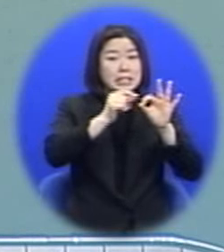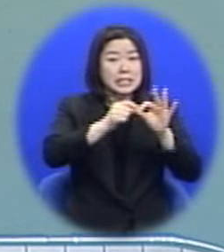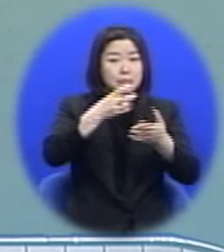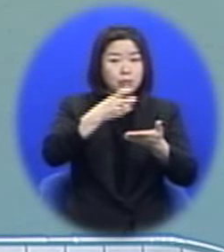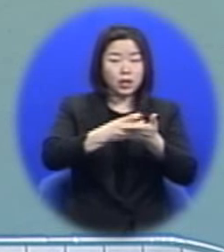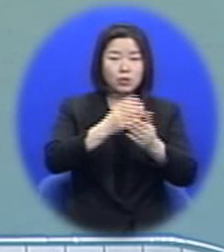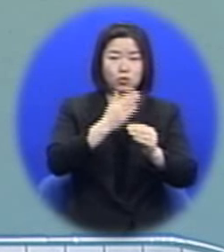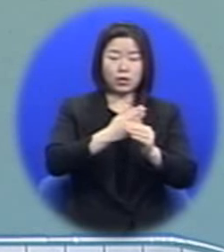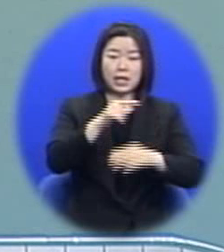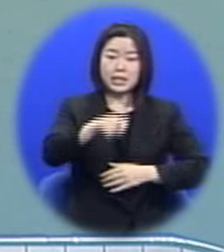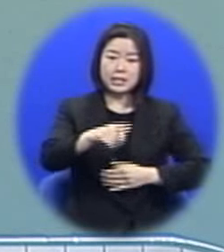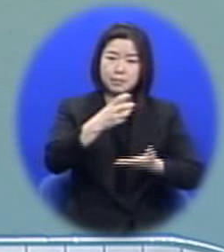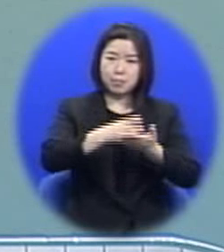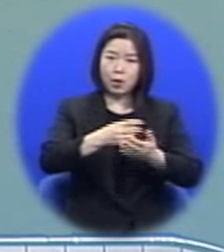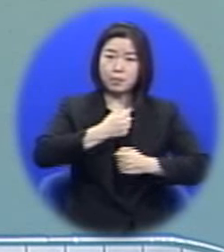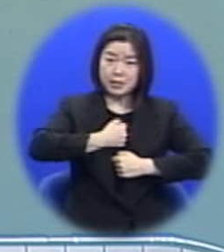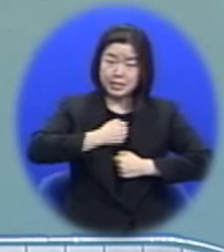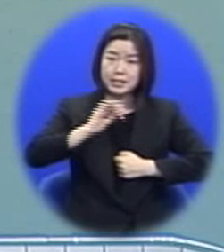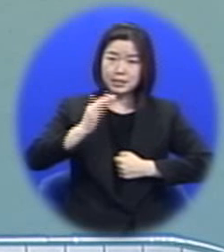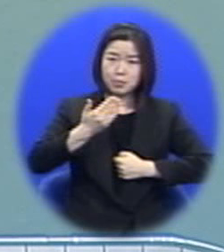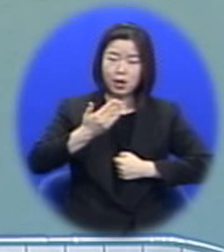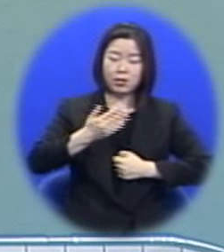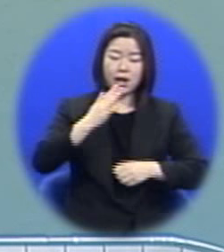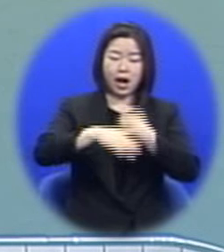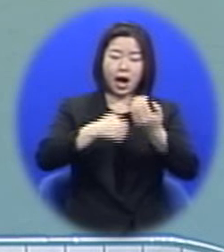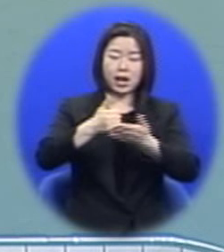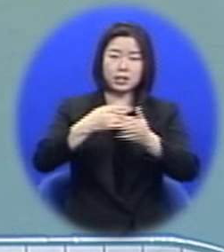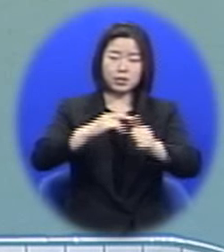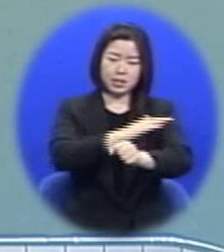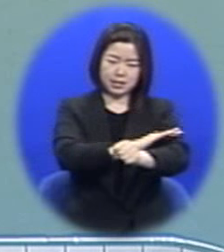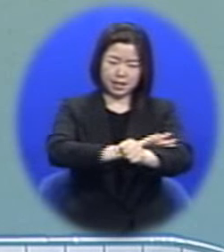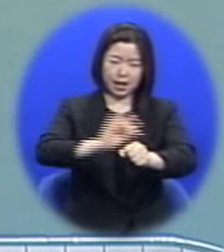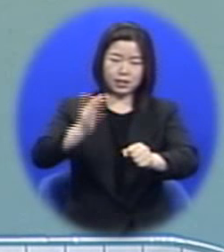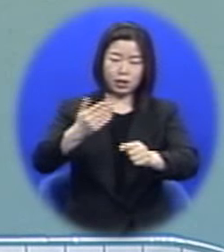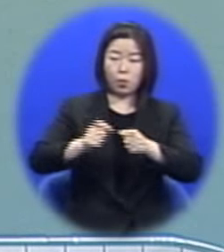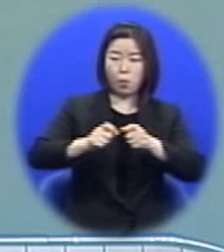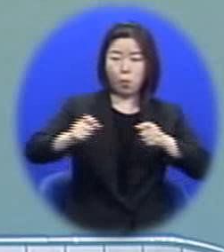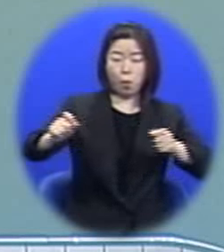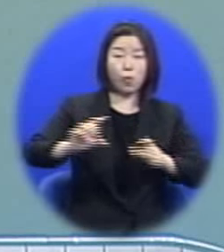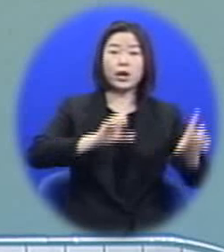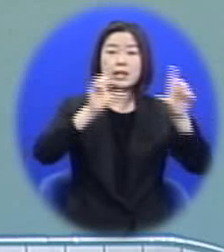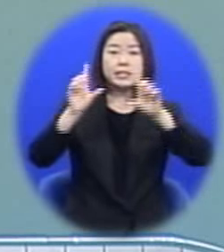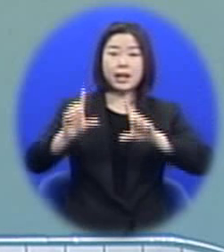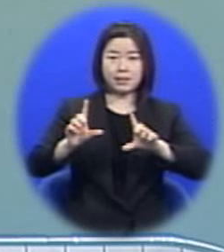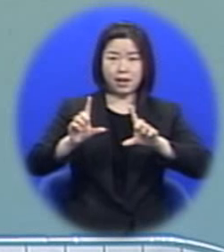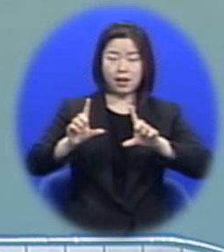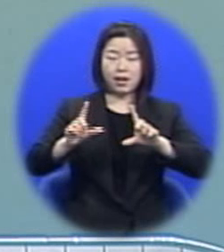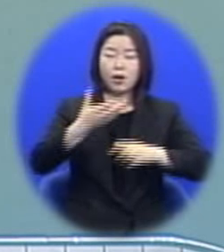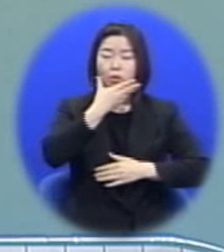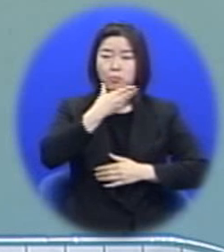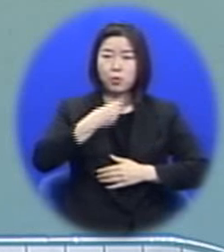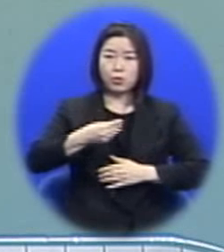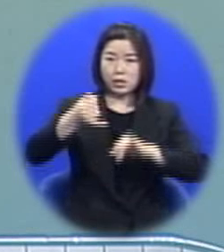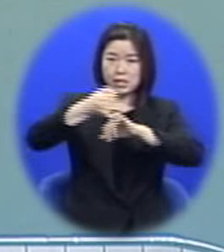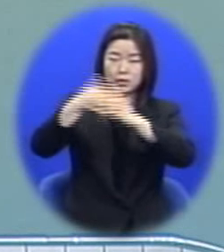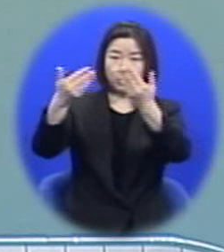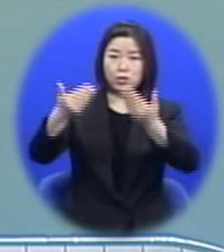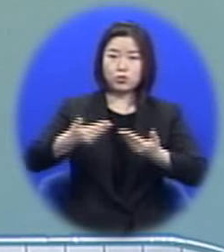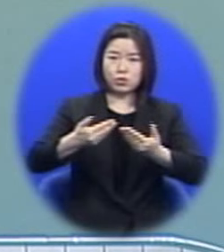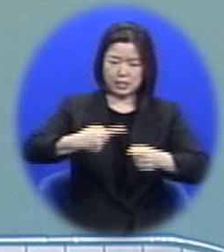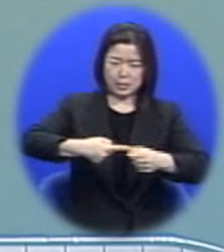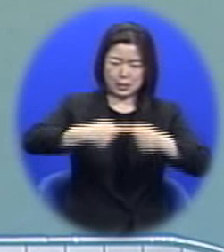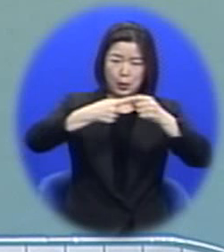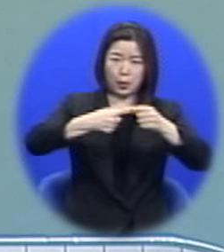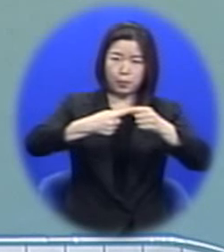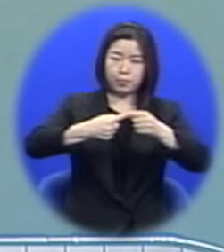하나님이 잘되고 장수하게 해주실 것이라는 이 복을 약속하신 계명이 첫 번째 나오는